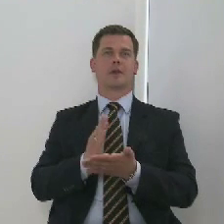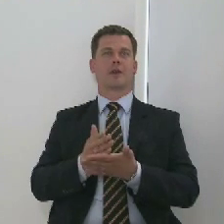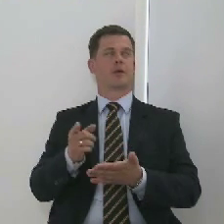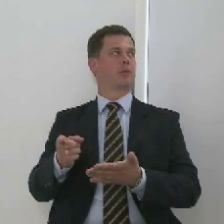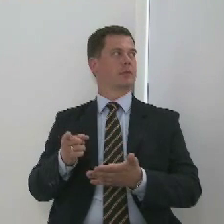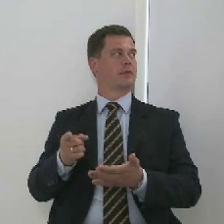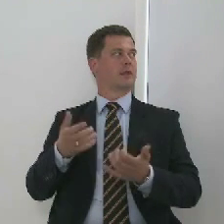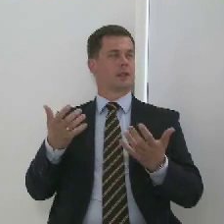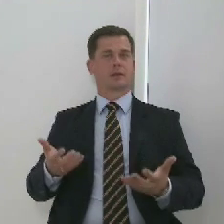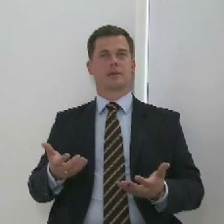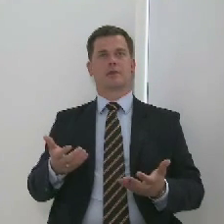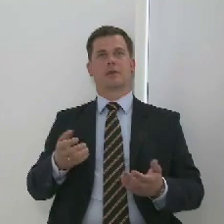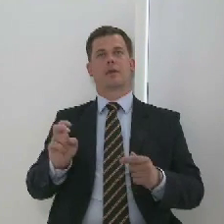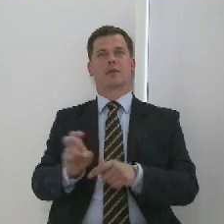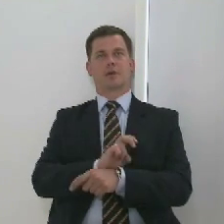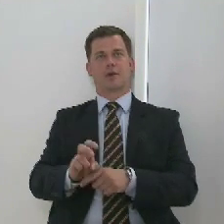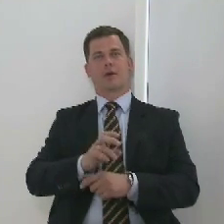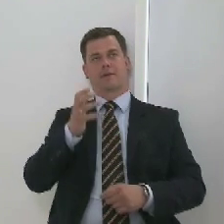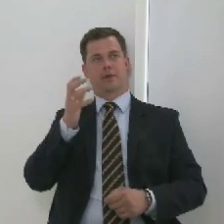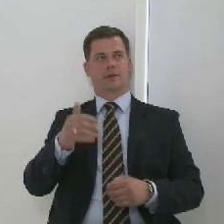podmiotom z branży technologię i wiedzę.